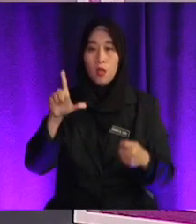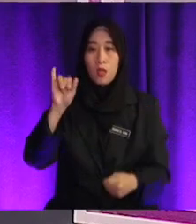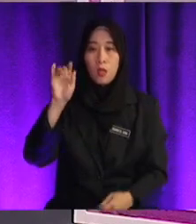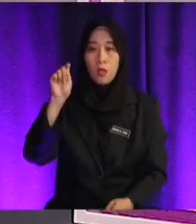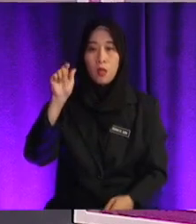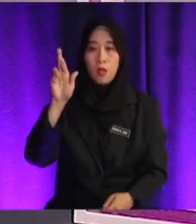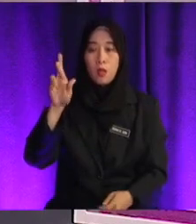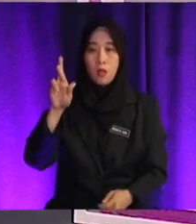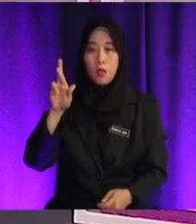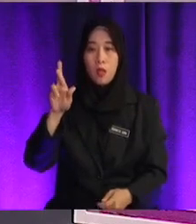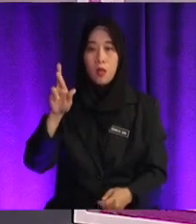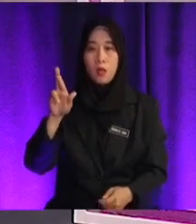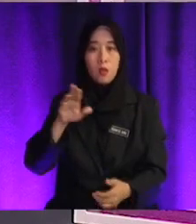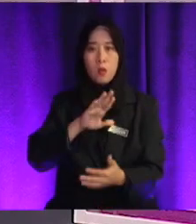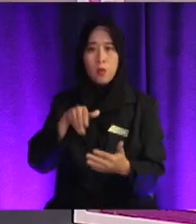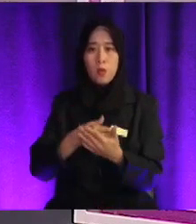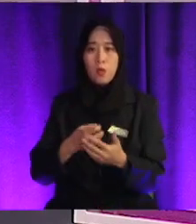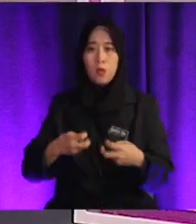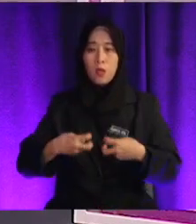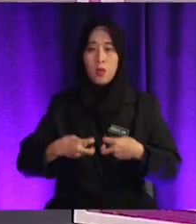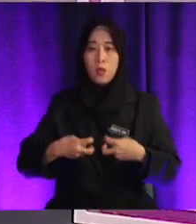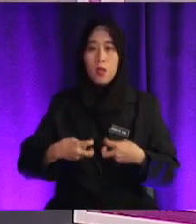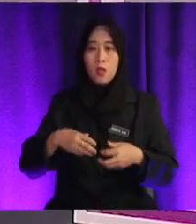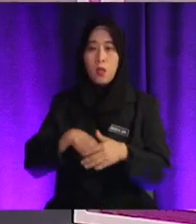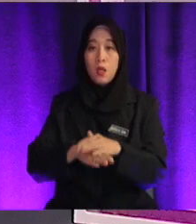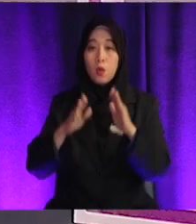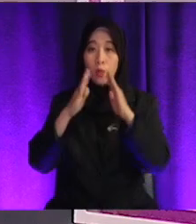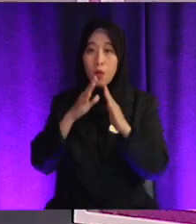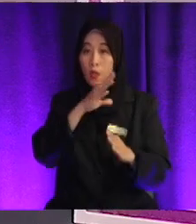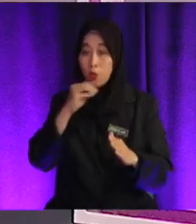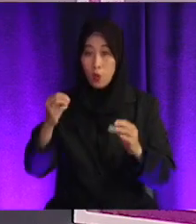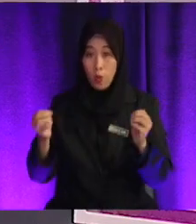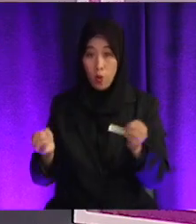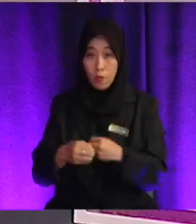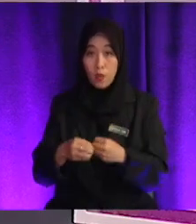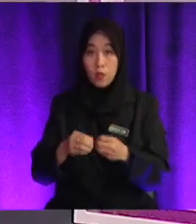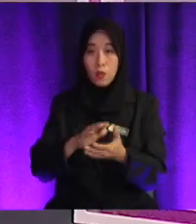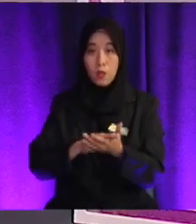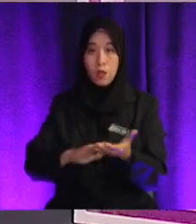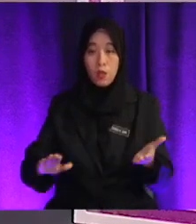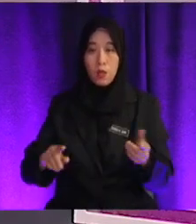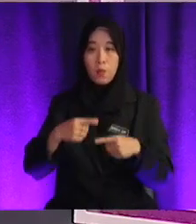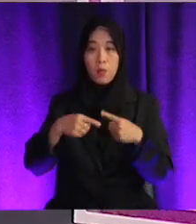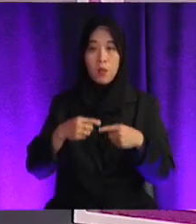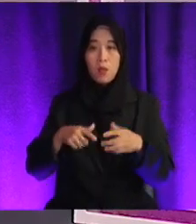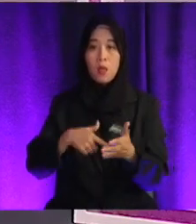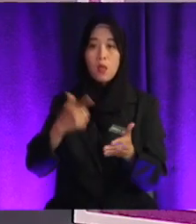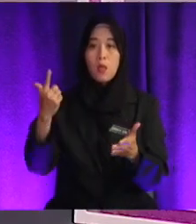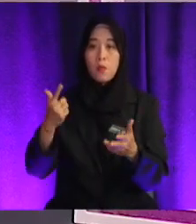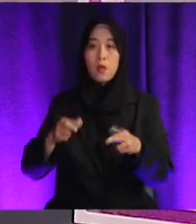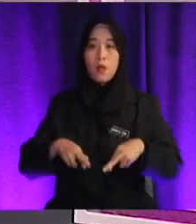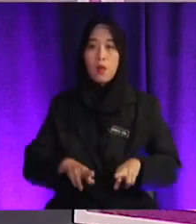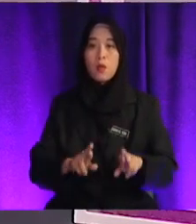kita ataupun pejabat selamat. Sebab dia bila ada lebihan arus, automatik dia akan putuskan